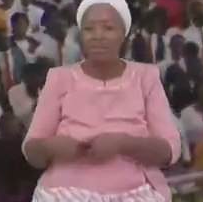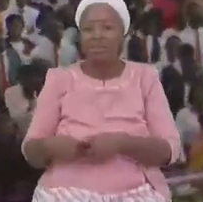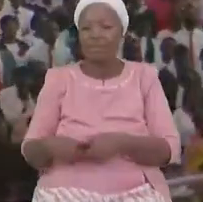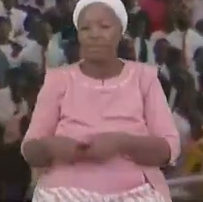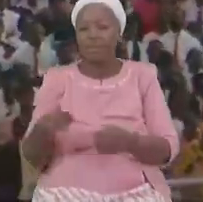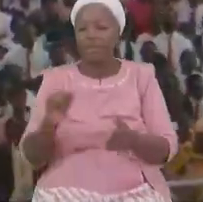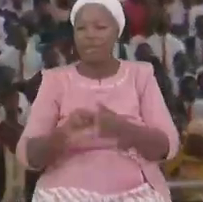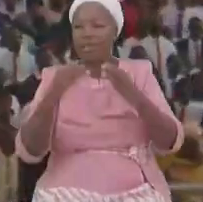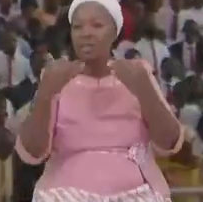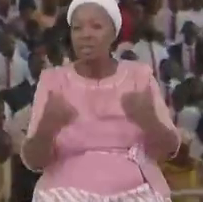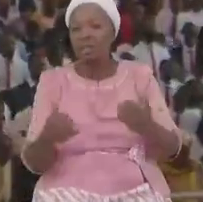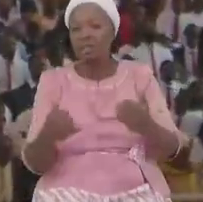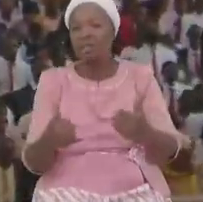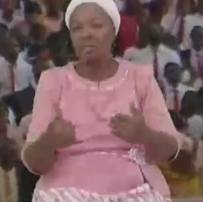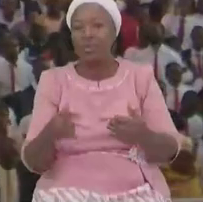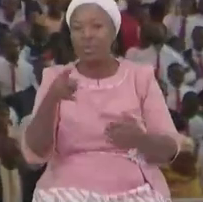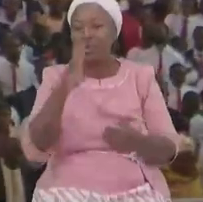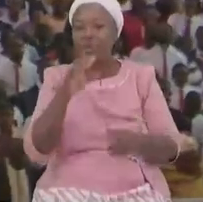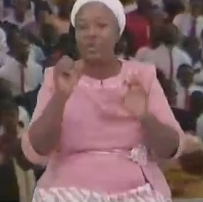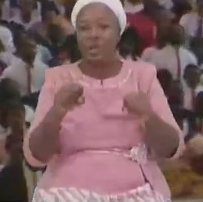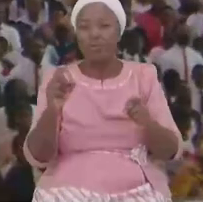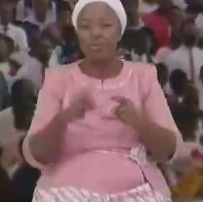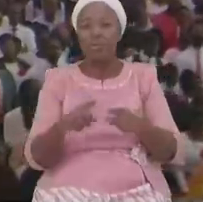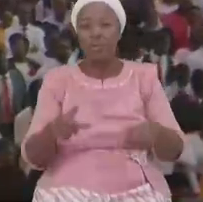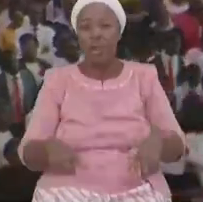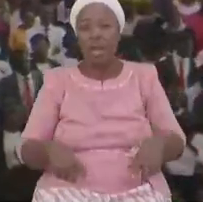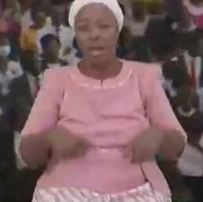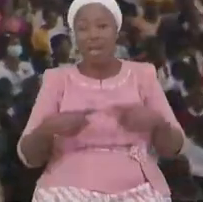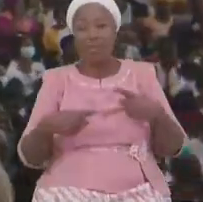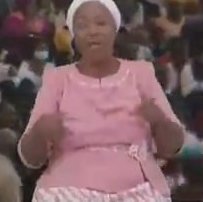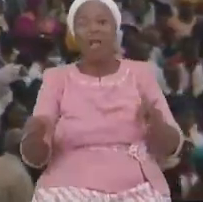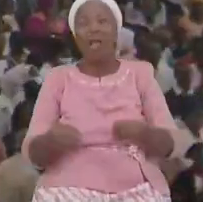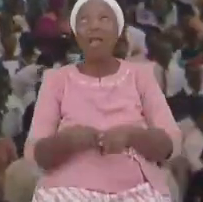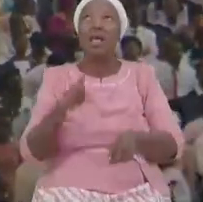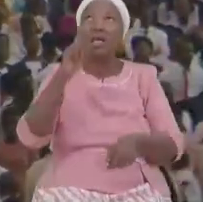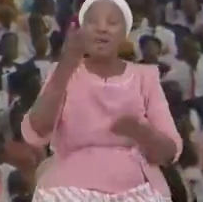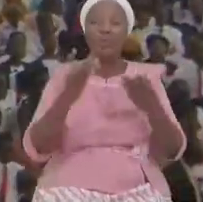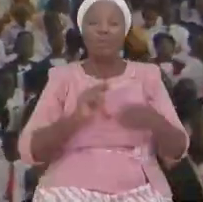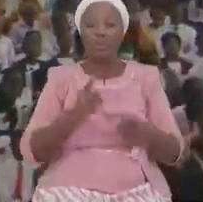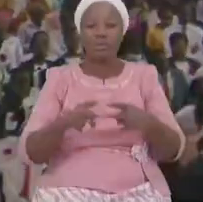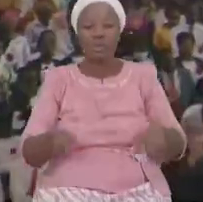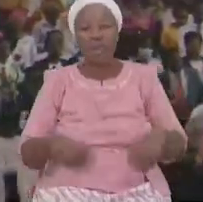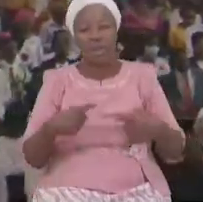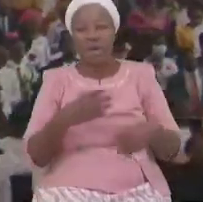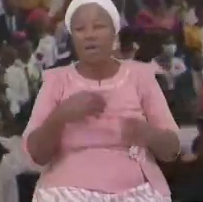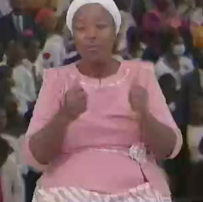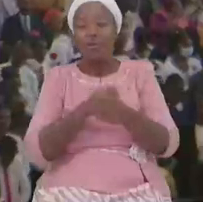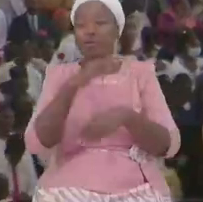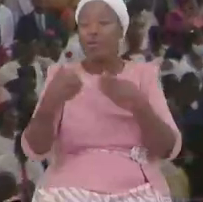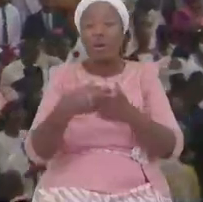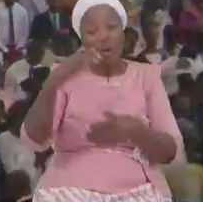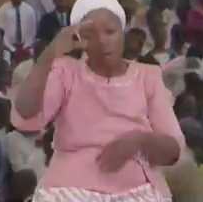Maintenant, tu pourras vivre comme il veut que nous vivons, et avec tous les hommes,